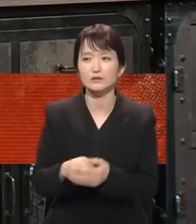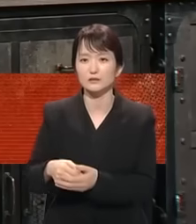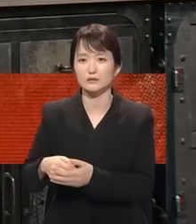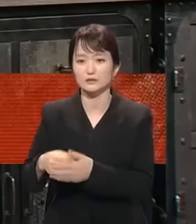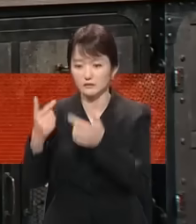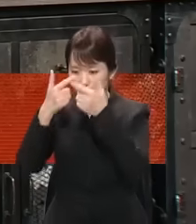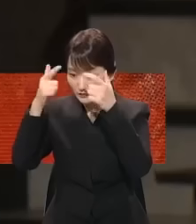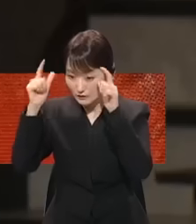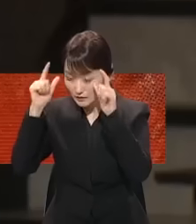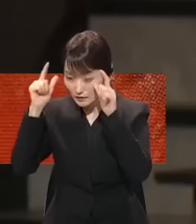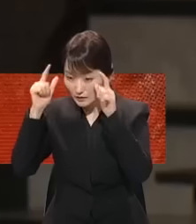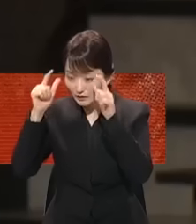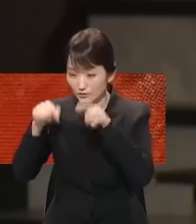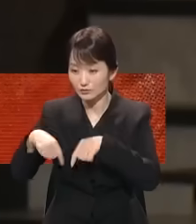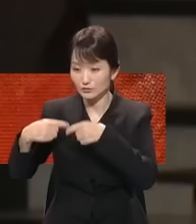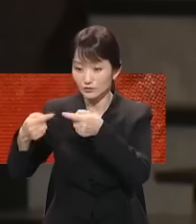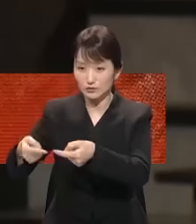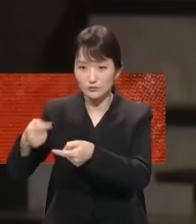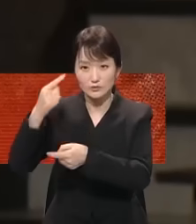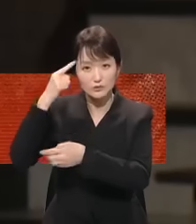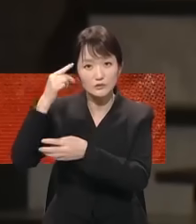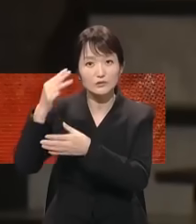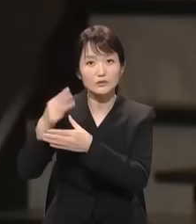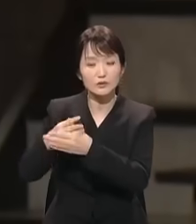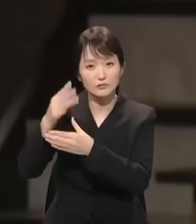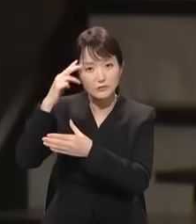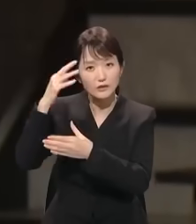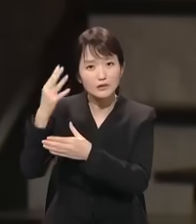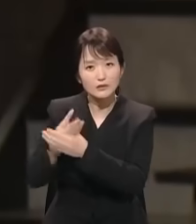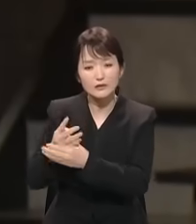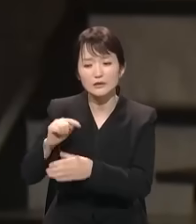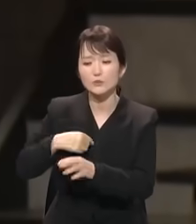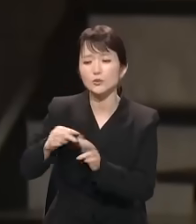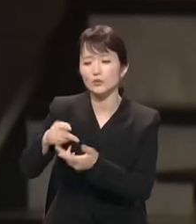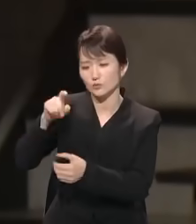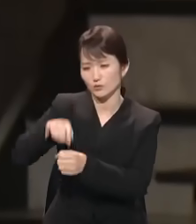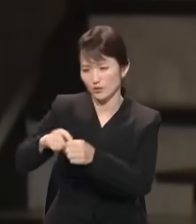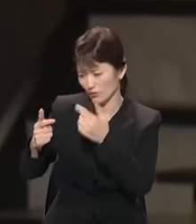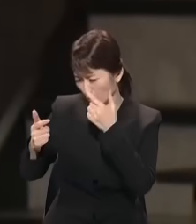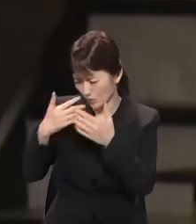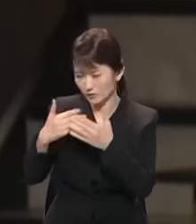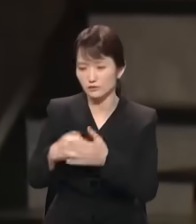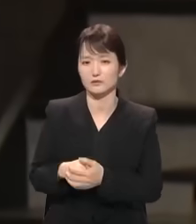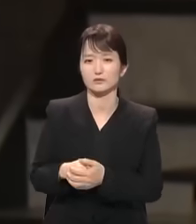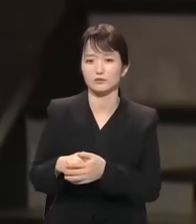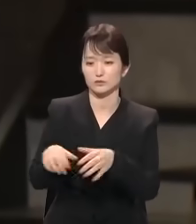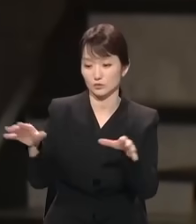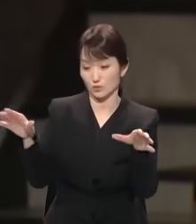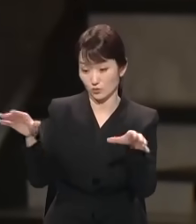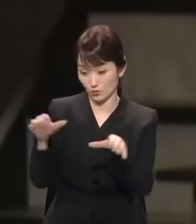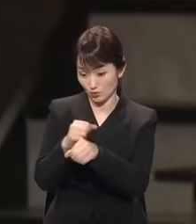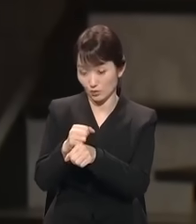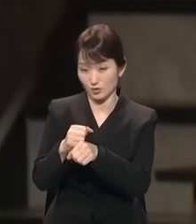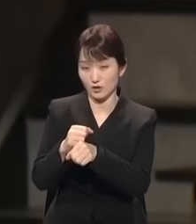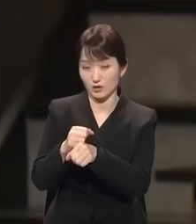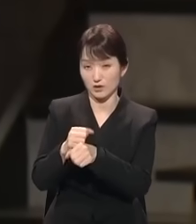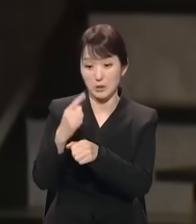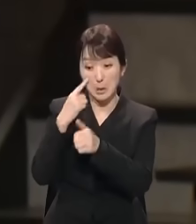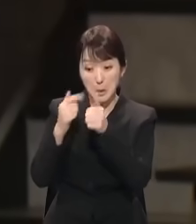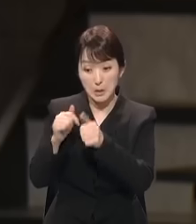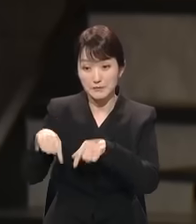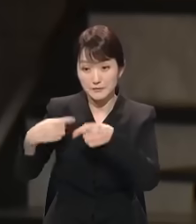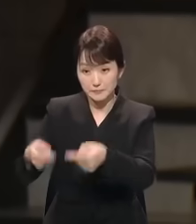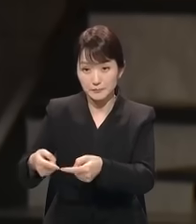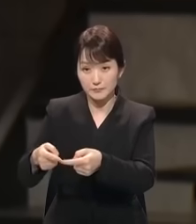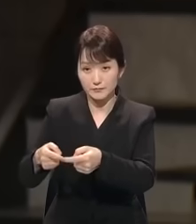들어오는이 학생들은 자기 목표가 분명하기 때문에 그 어떤 뭐 종합 시험이라 또는 뭐 이런 여러가지 것들을 통과 해서